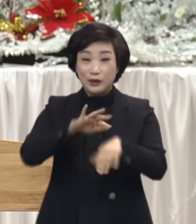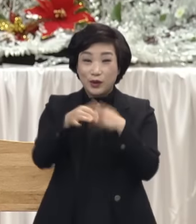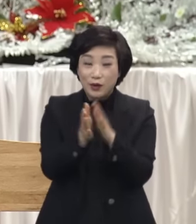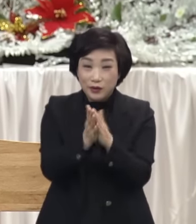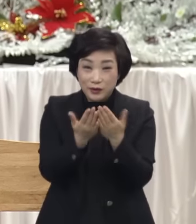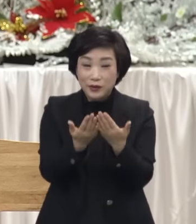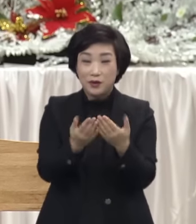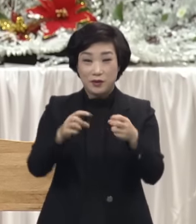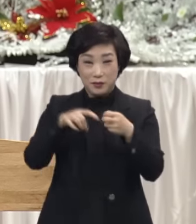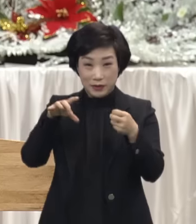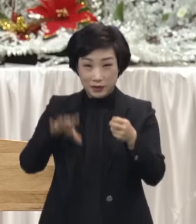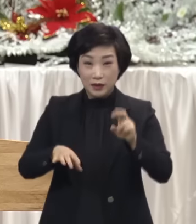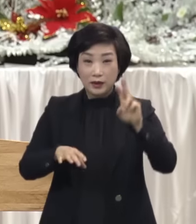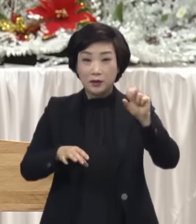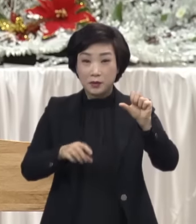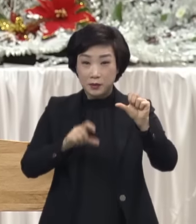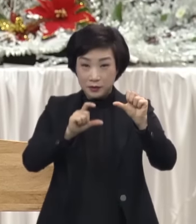마태복음